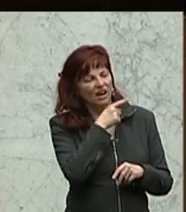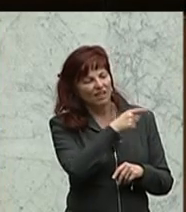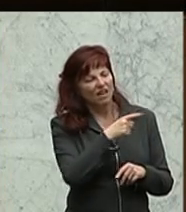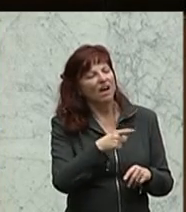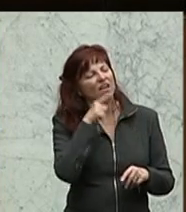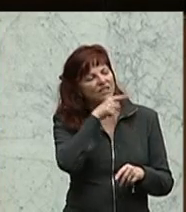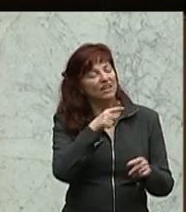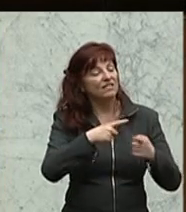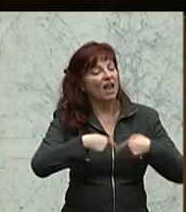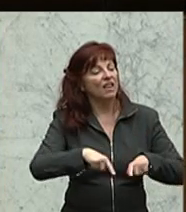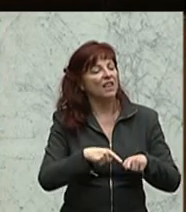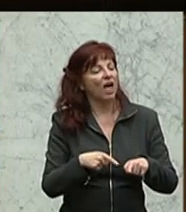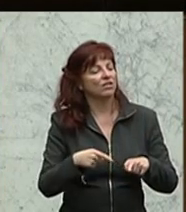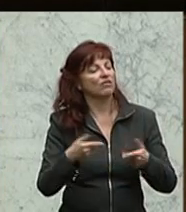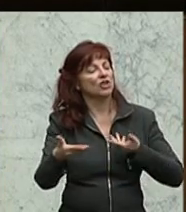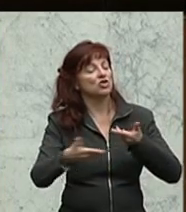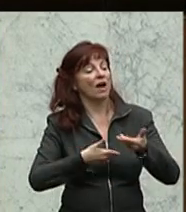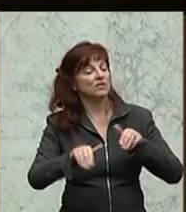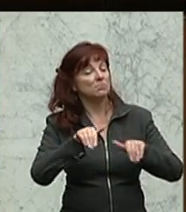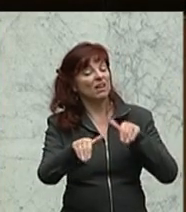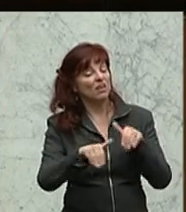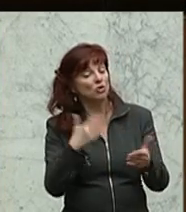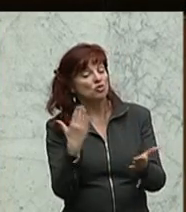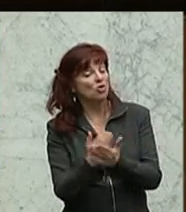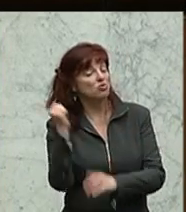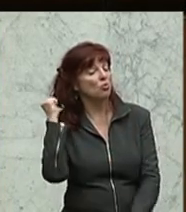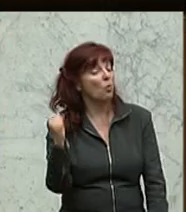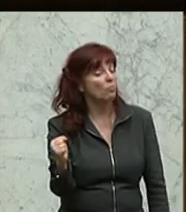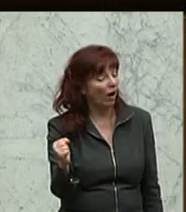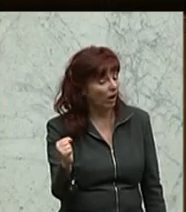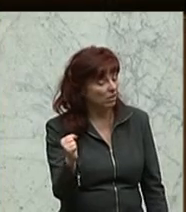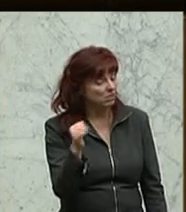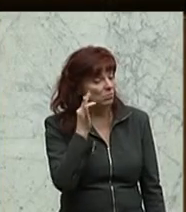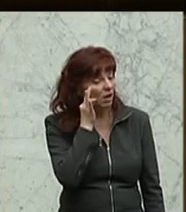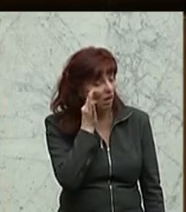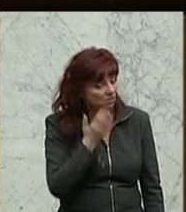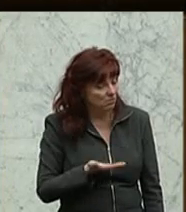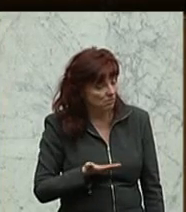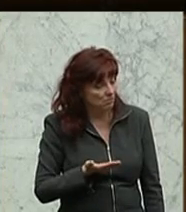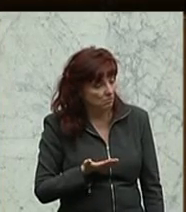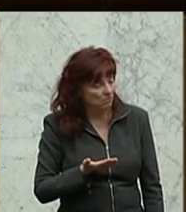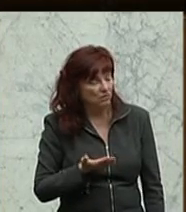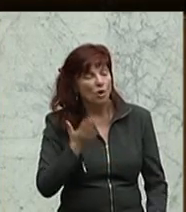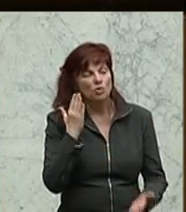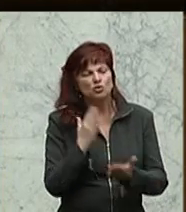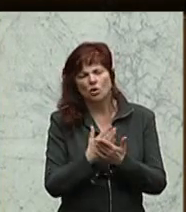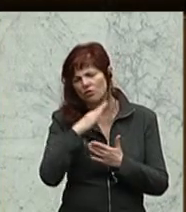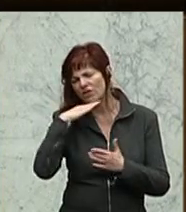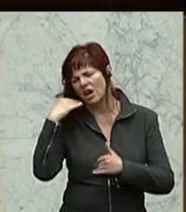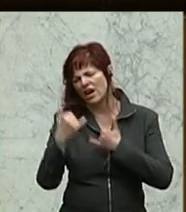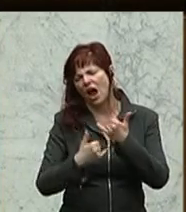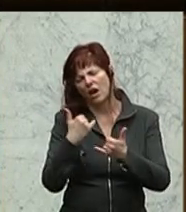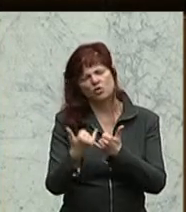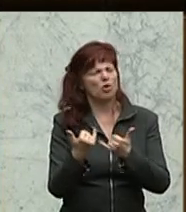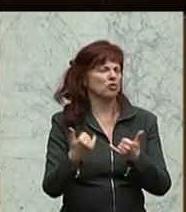Landwirtschaftsminister bringt dich um, Herr Minister. Und das wissen wir seit Jahren. Es gibt ein zig Dutzend Studien, die das bestätigen, von